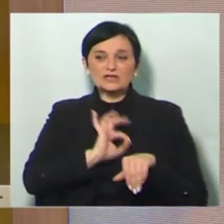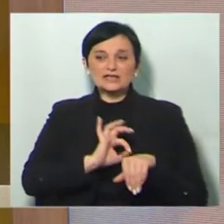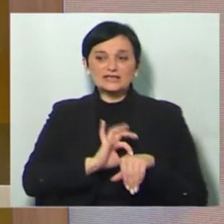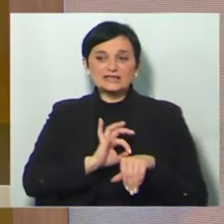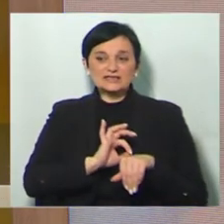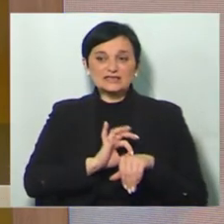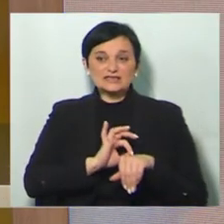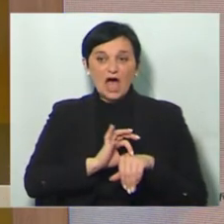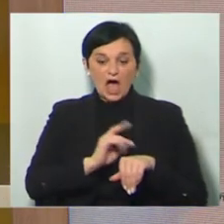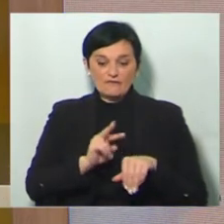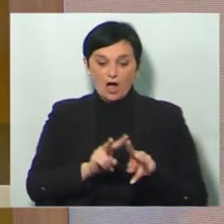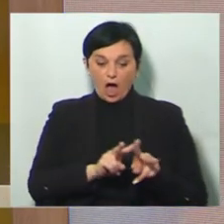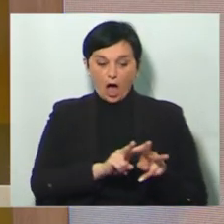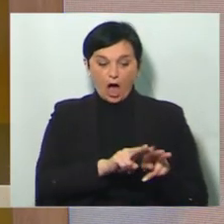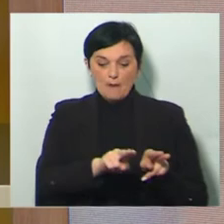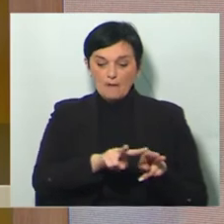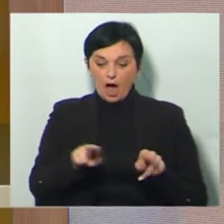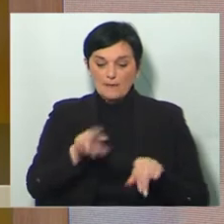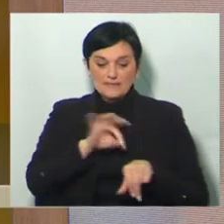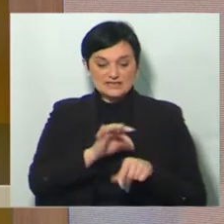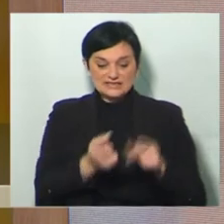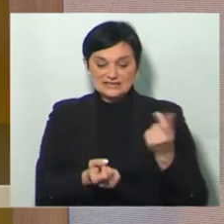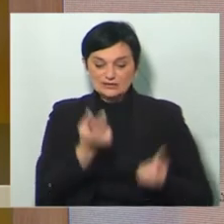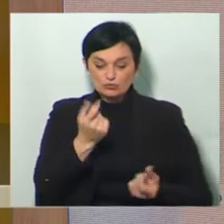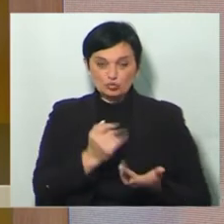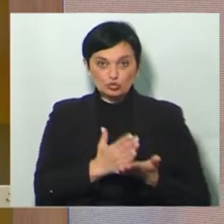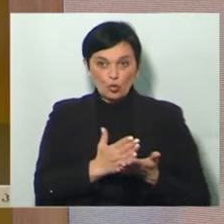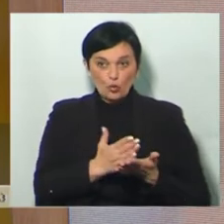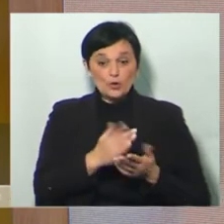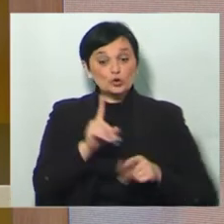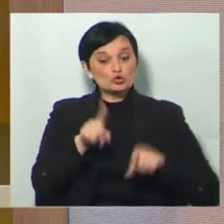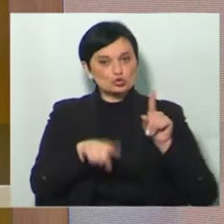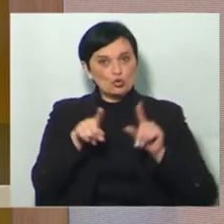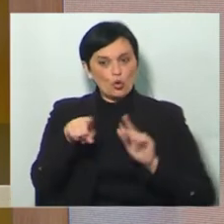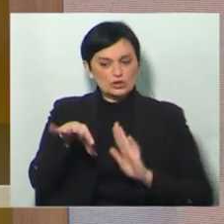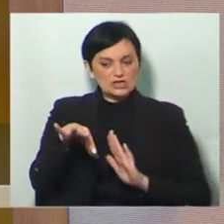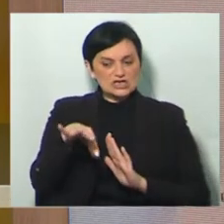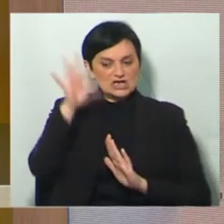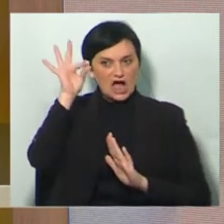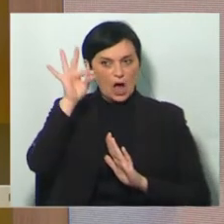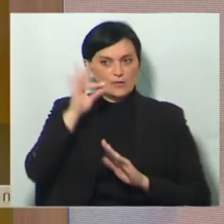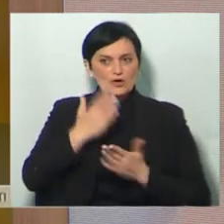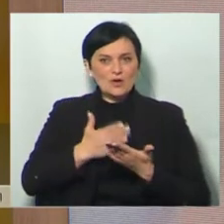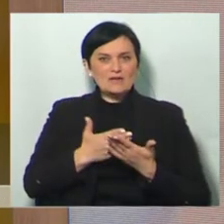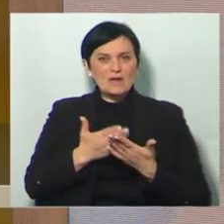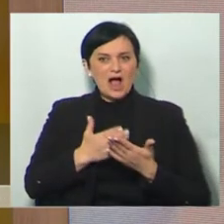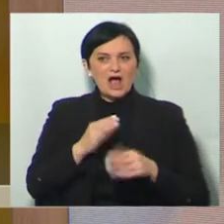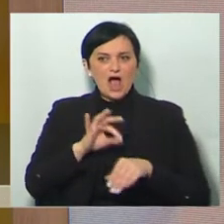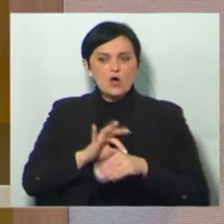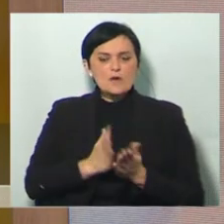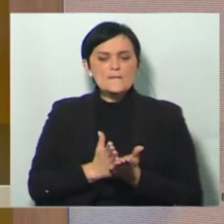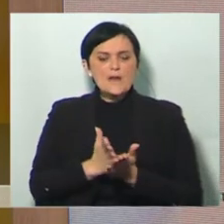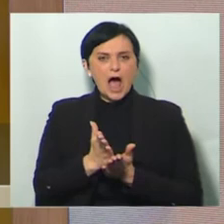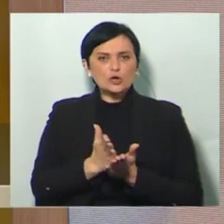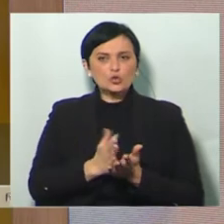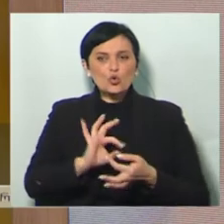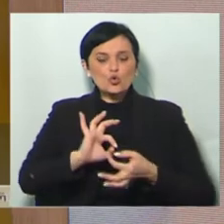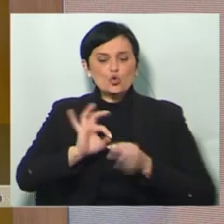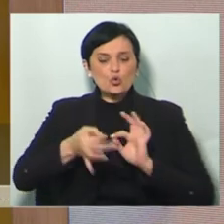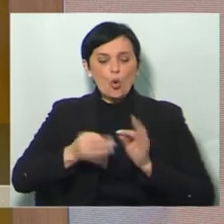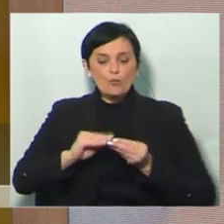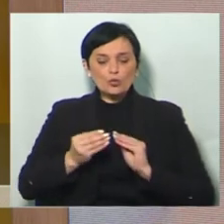დაავადებას საერთო სიმპტომები აქვს. Და ზოგჯერ არის გამორჩეული სიმპტომები, აი პათოგნომურს რომ ვეძახით, კონკრეტულ